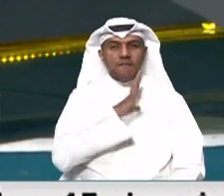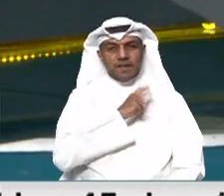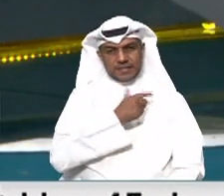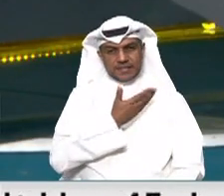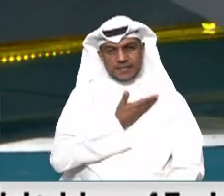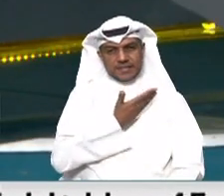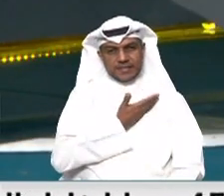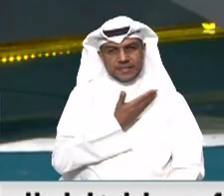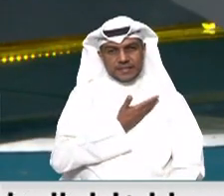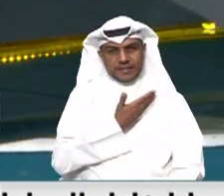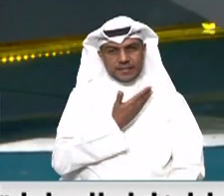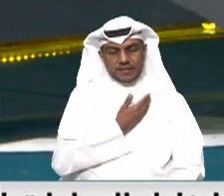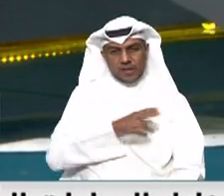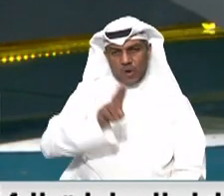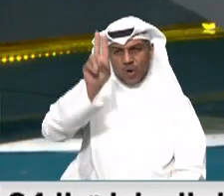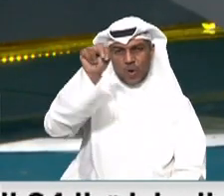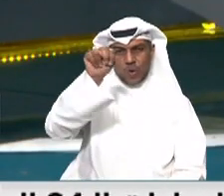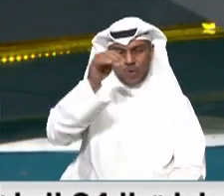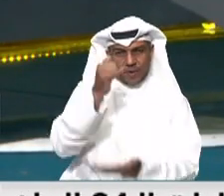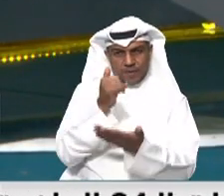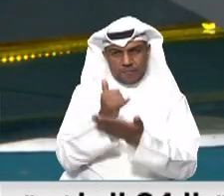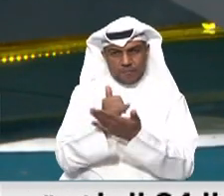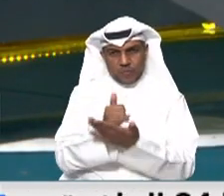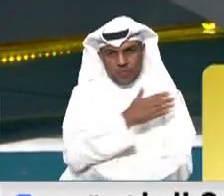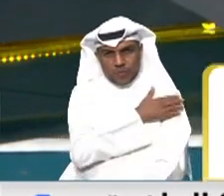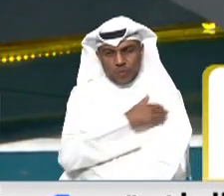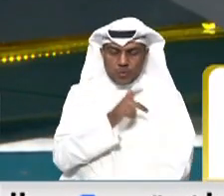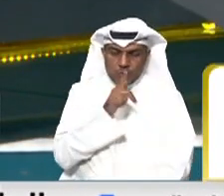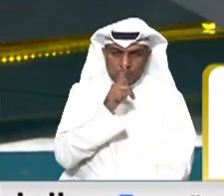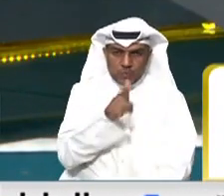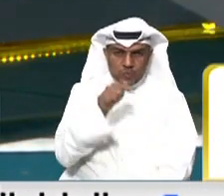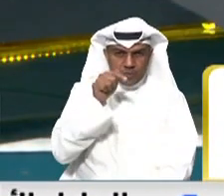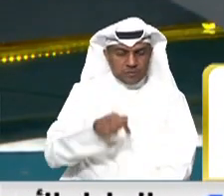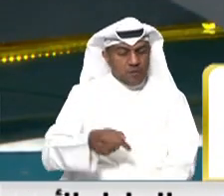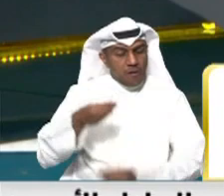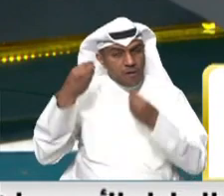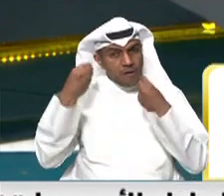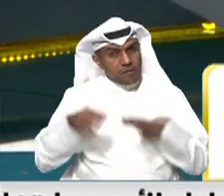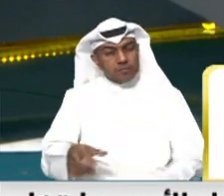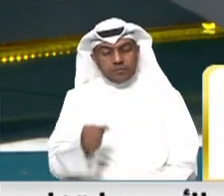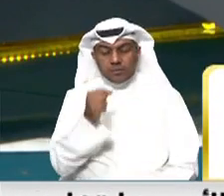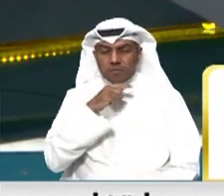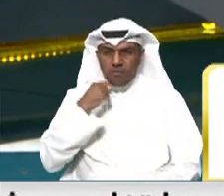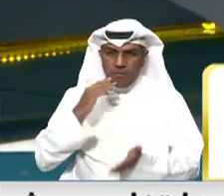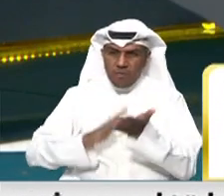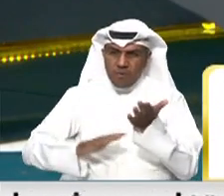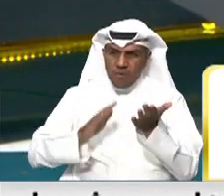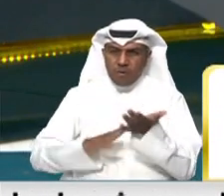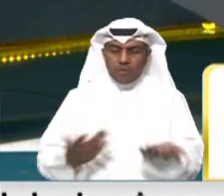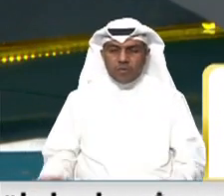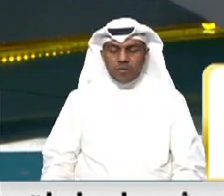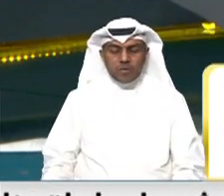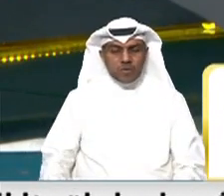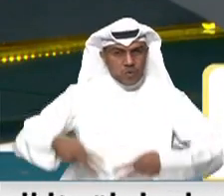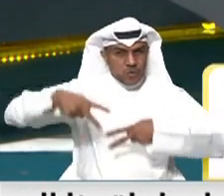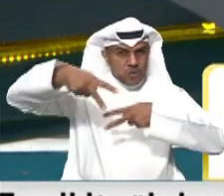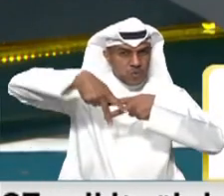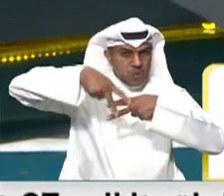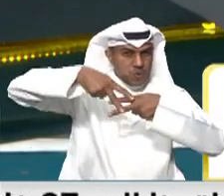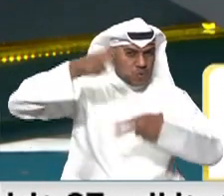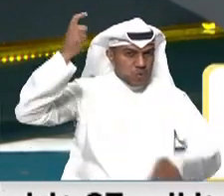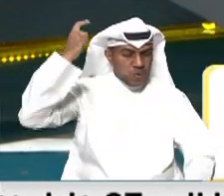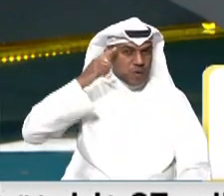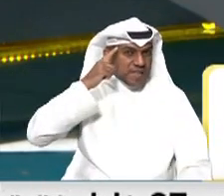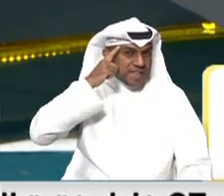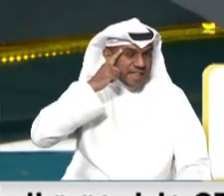كشف فريق من الامم المتحده عن دمار واسع النطاق في مدينه خان يونس التي انسحبت منها القوات الاسرائيليه السبت